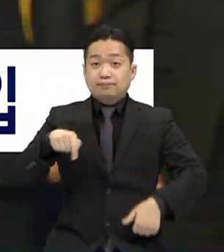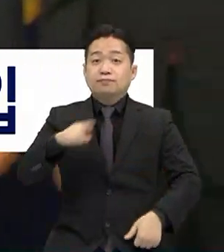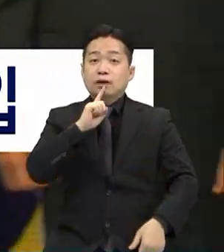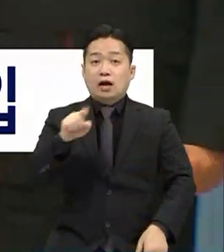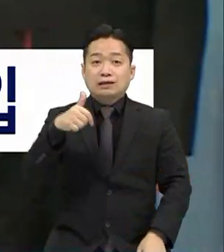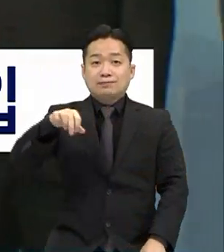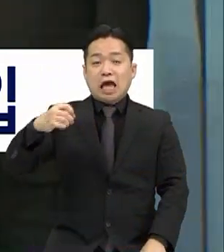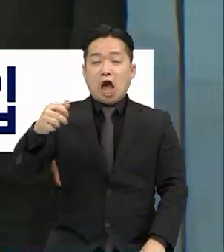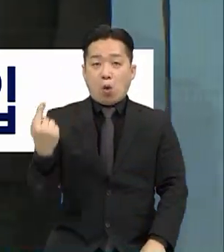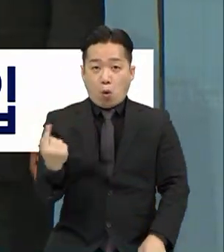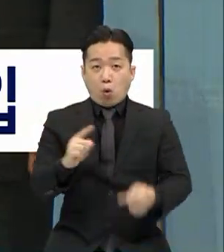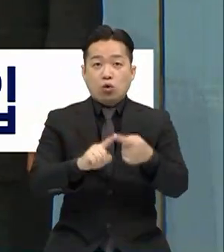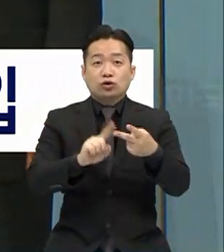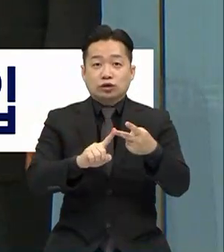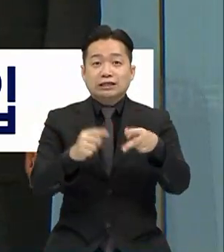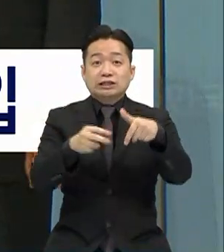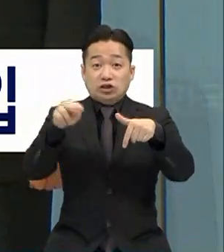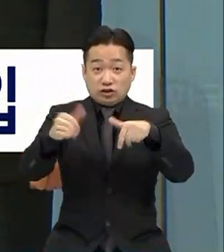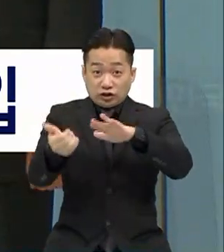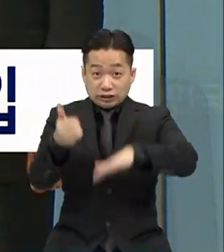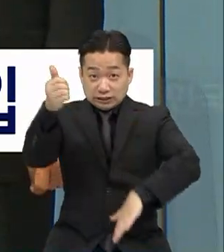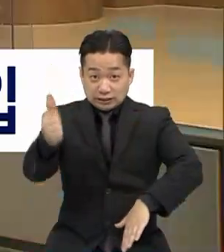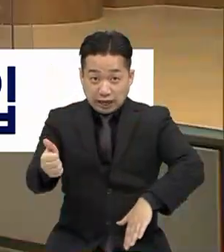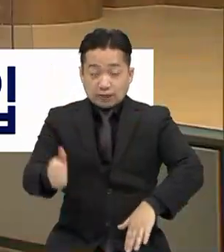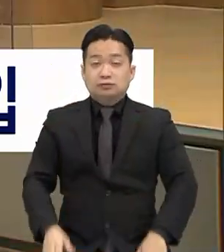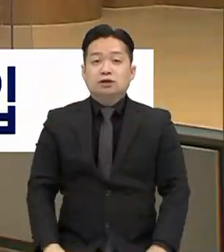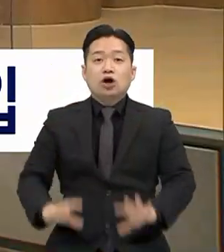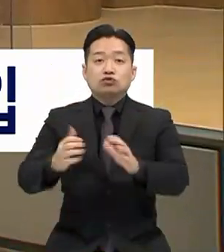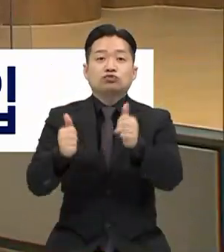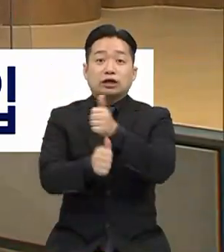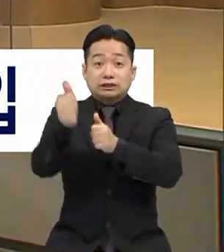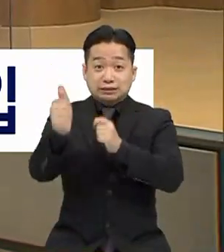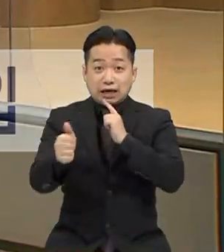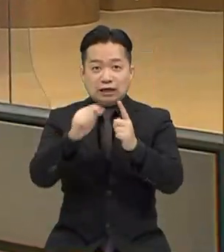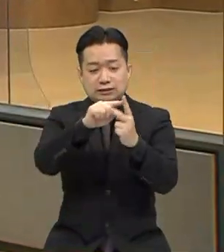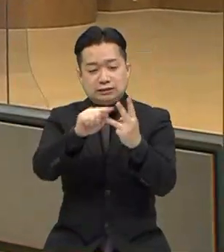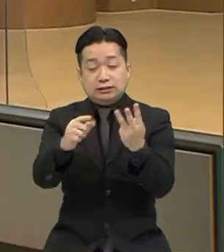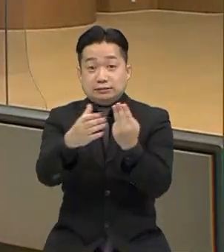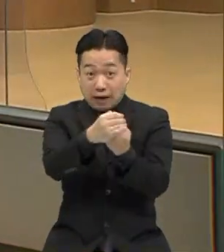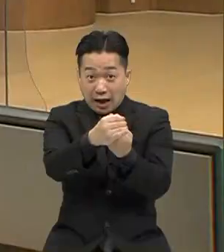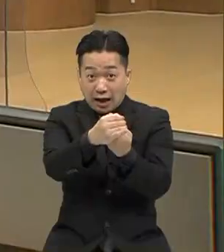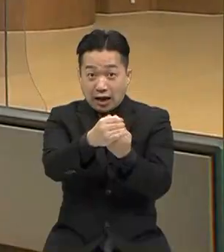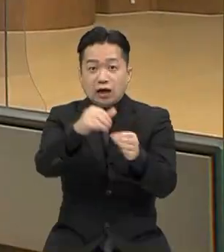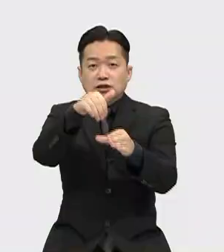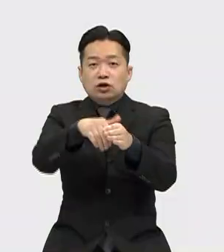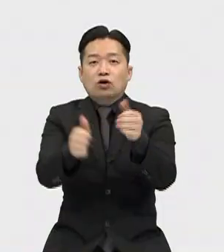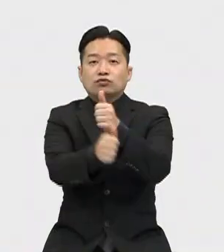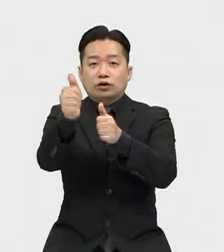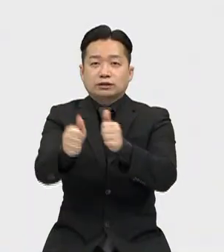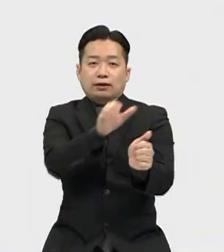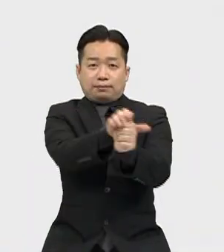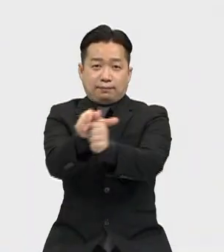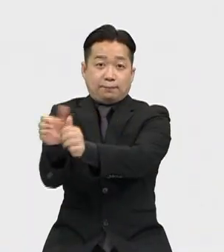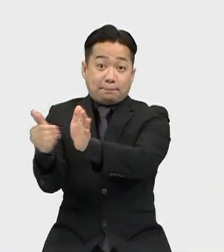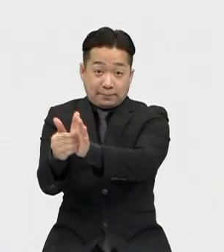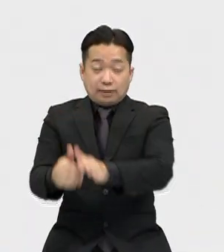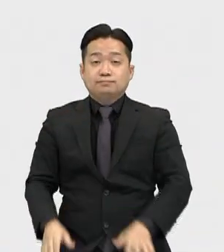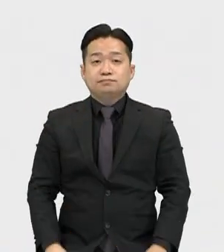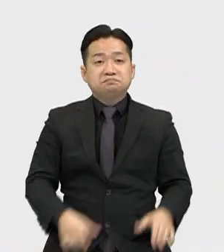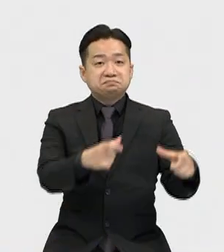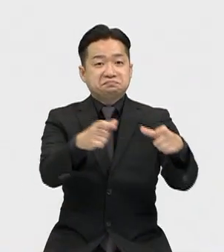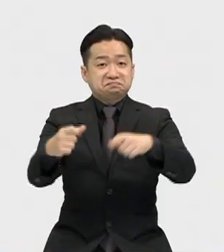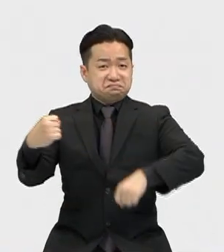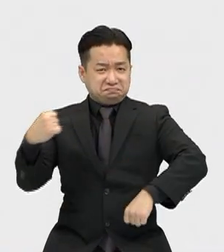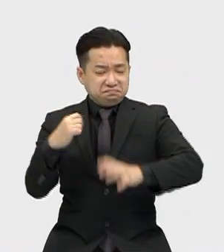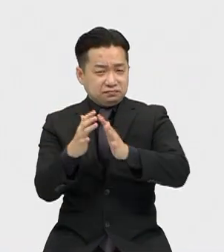인천시장, 심재철 전 국회 부의장 등을 공동 선대위원장으로 영입했습니다. 캠프 관계자는 지역에 영향력